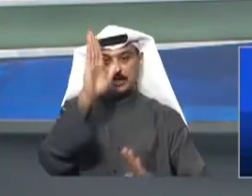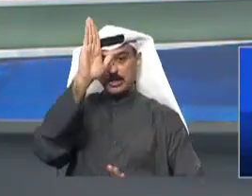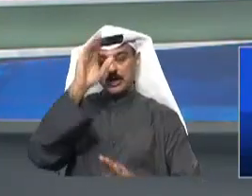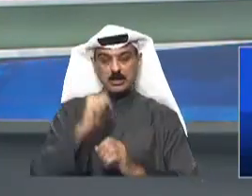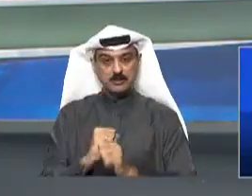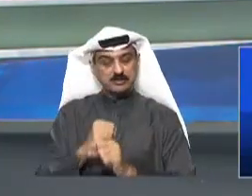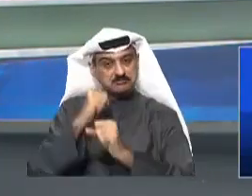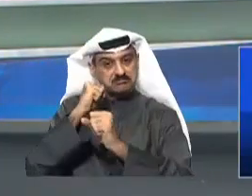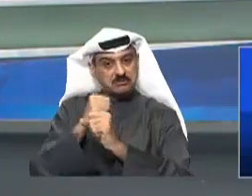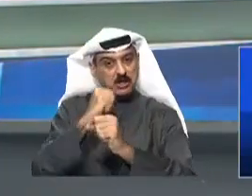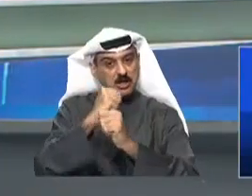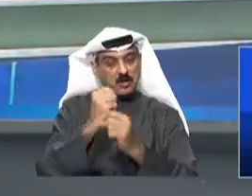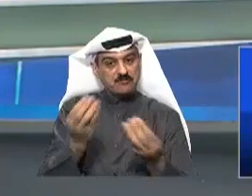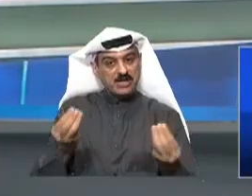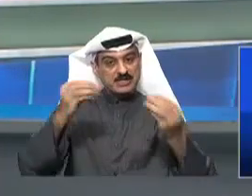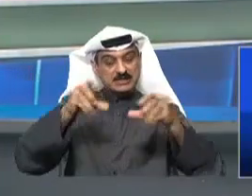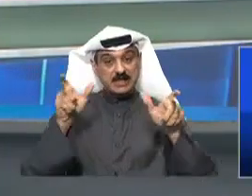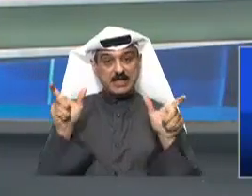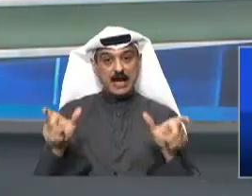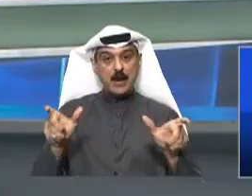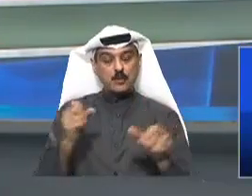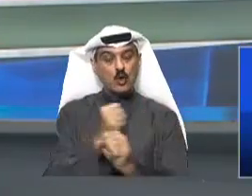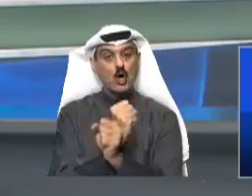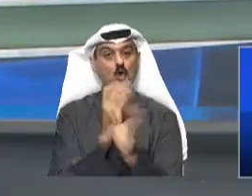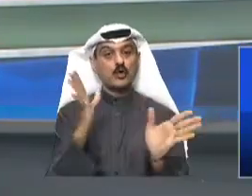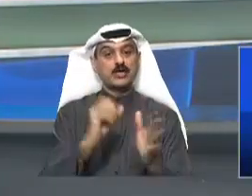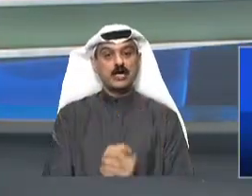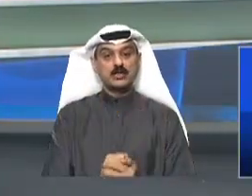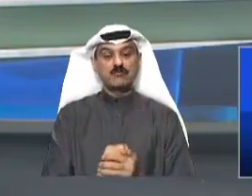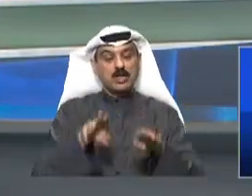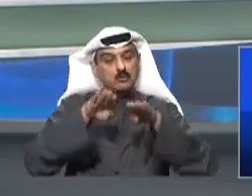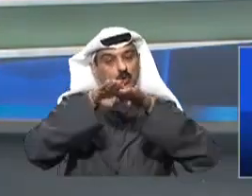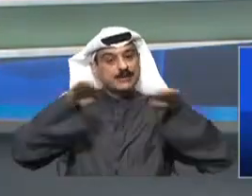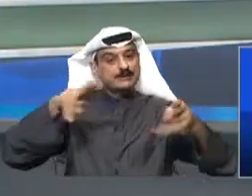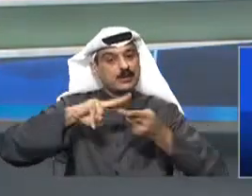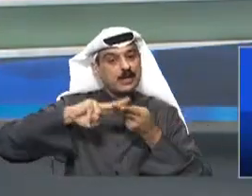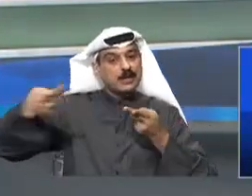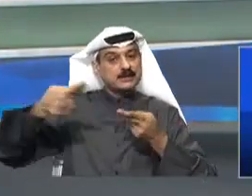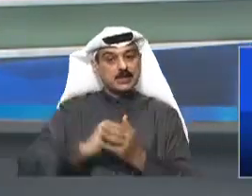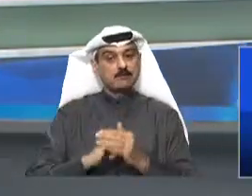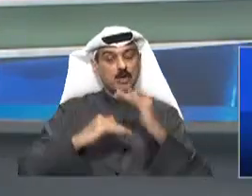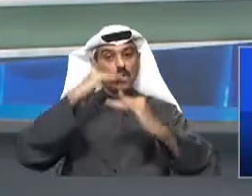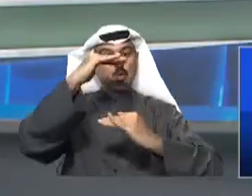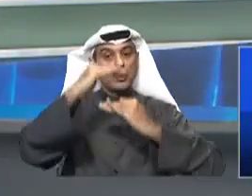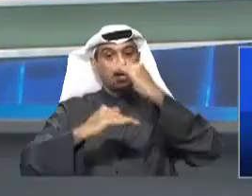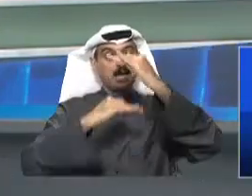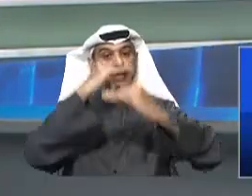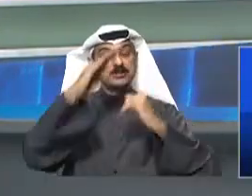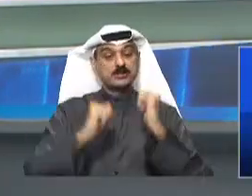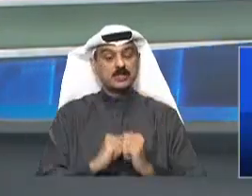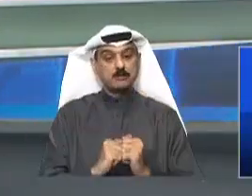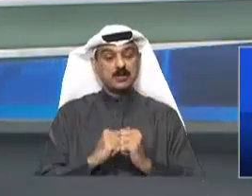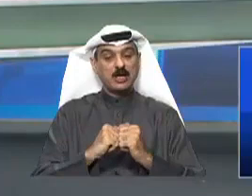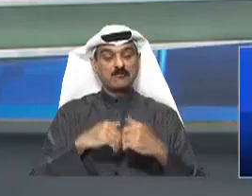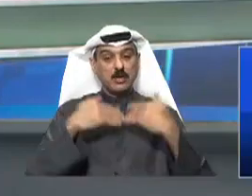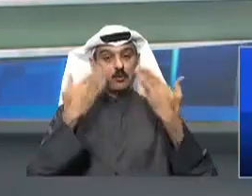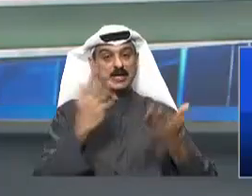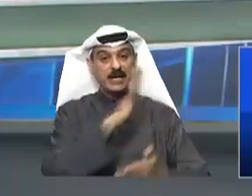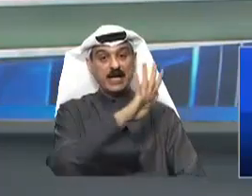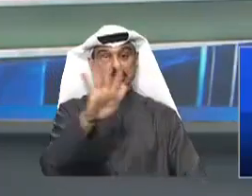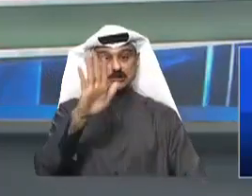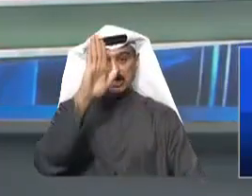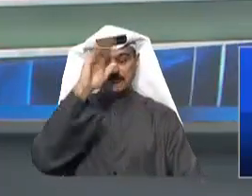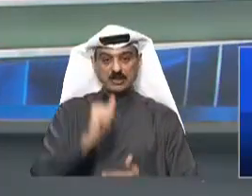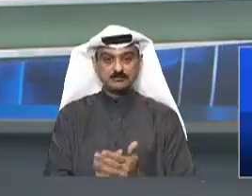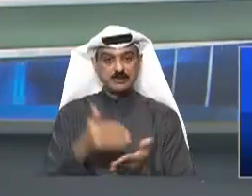يقوم بها من أجل تعزيز أمنه وسيادته وضمان استقراره وتحقيق التنمية والرخاء لشعبه، فيما دعا البيان